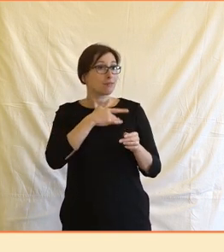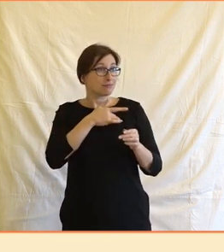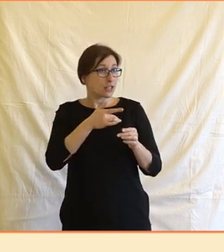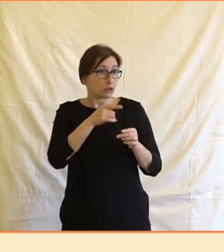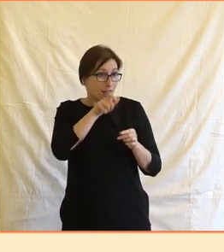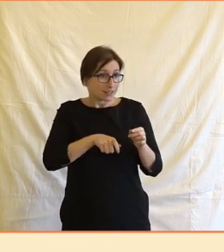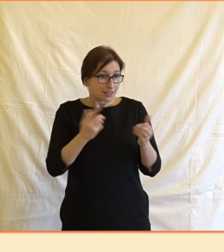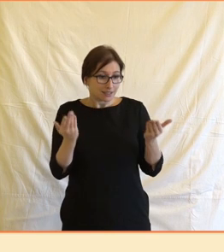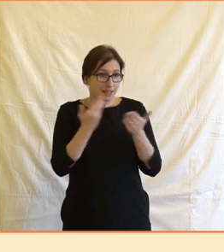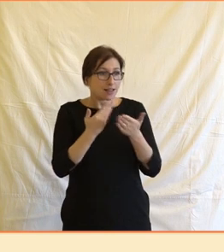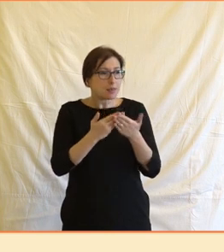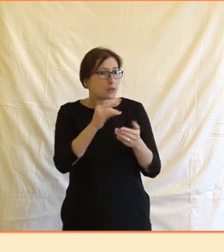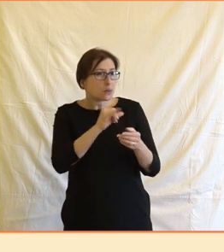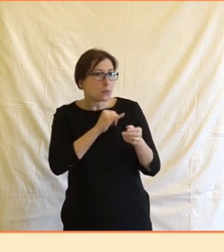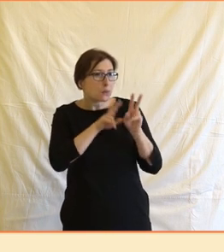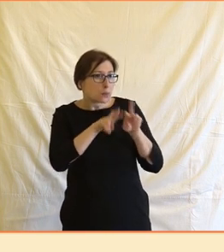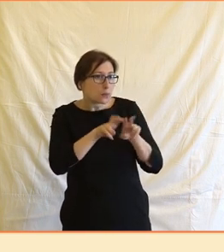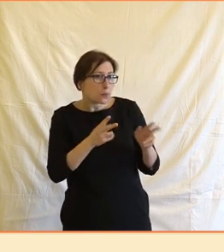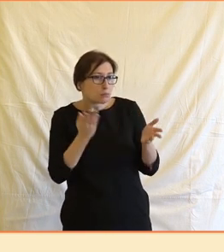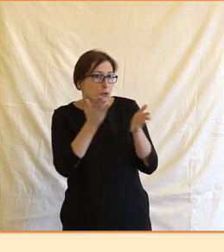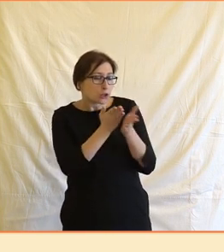velice důležitým nástrojem. Takže